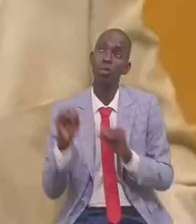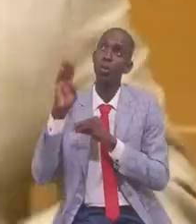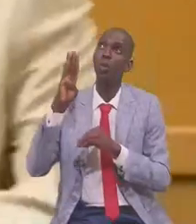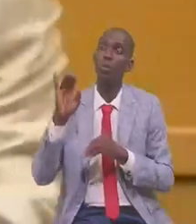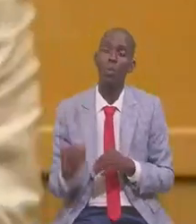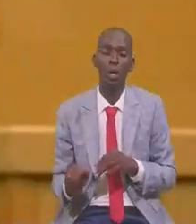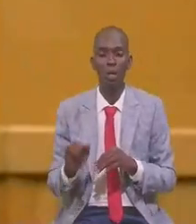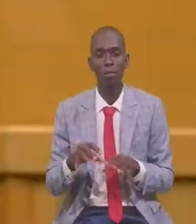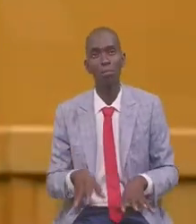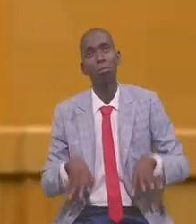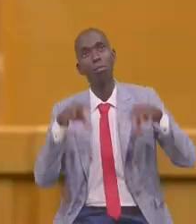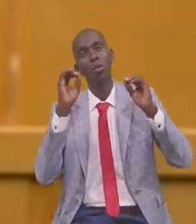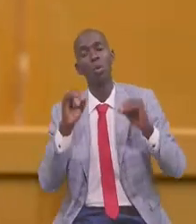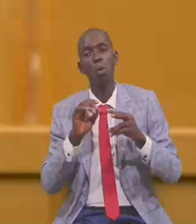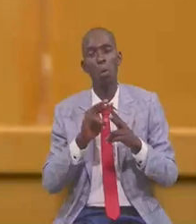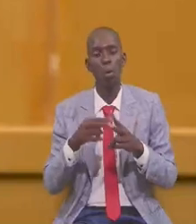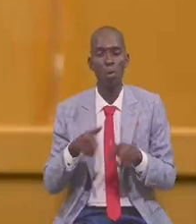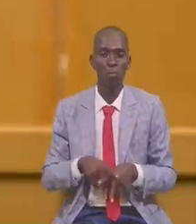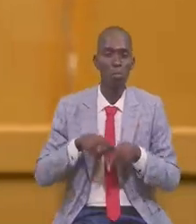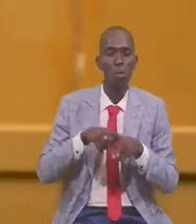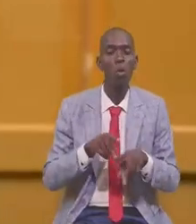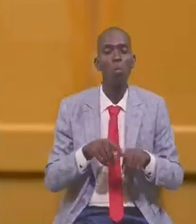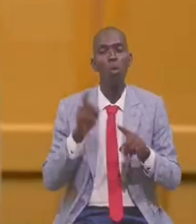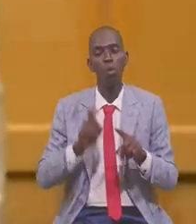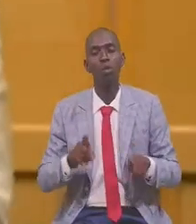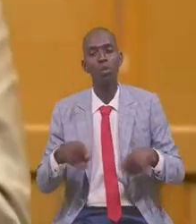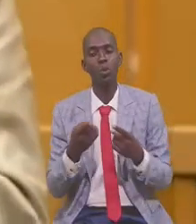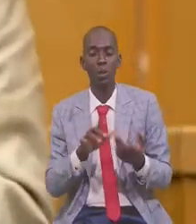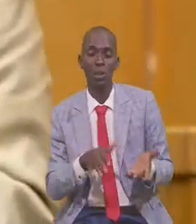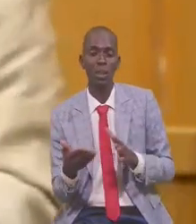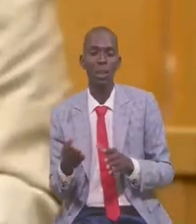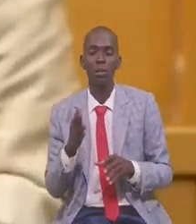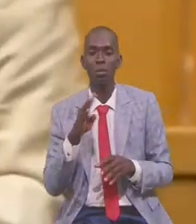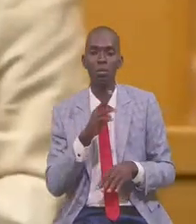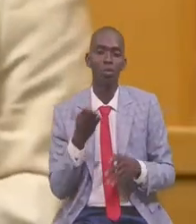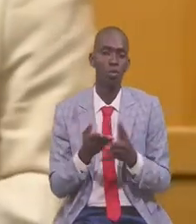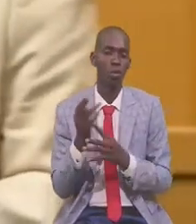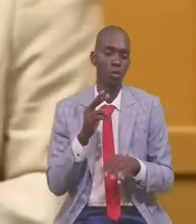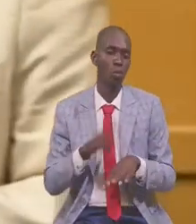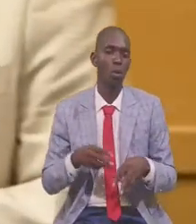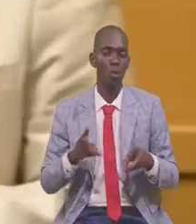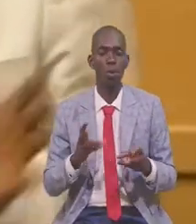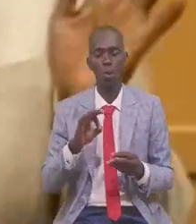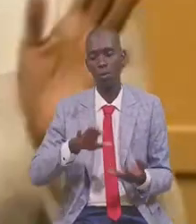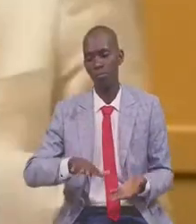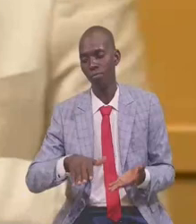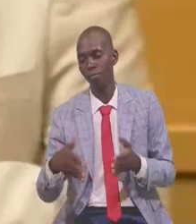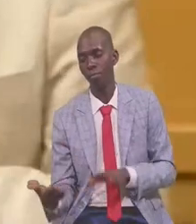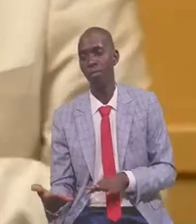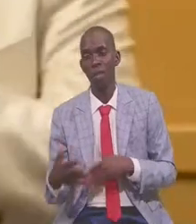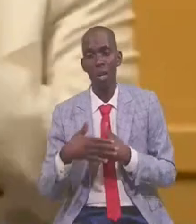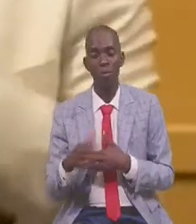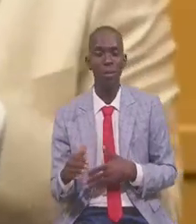aller par la voie de tout le monde. Il est mort. Après sa